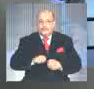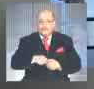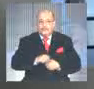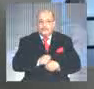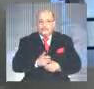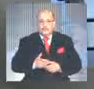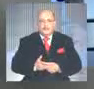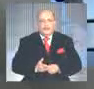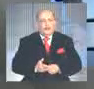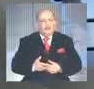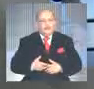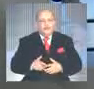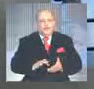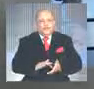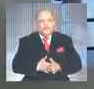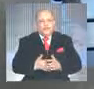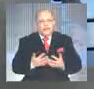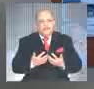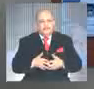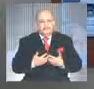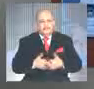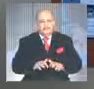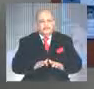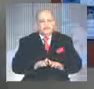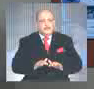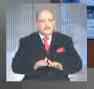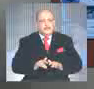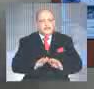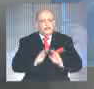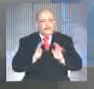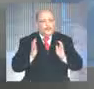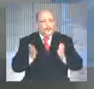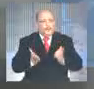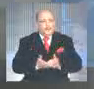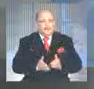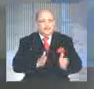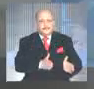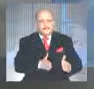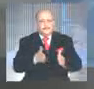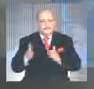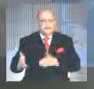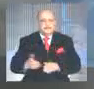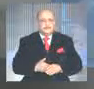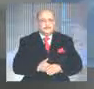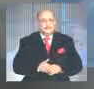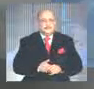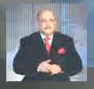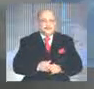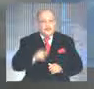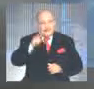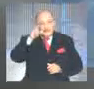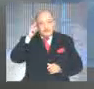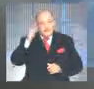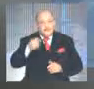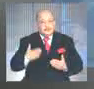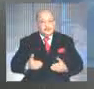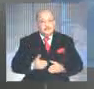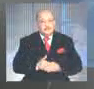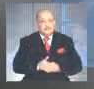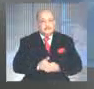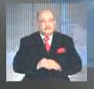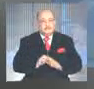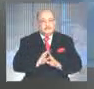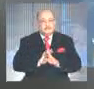بمنتوجاتهم وبما وصلت إليه التقنية في هذا المجال. في سيدي بوزيد دعم التنمية المحلية